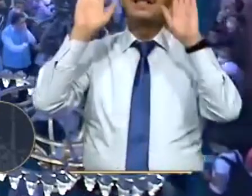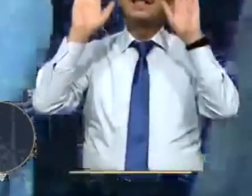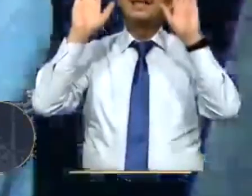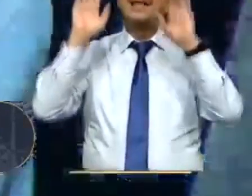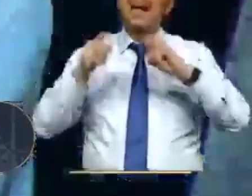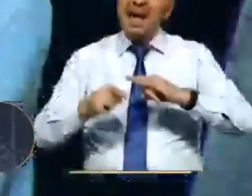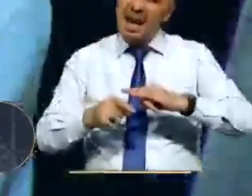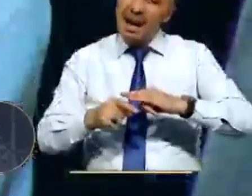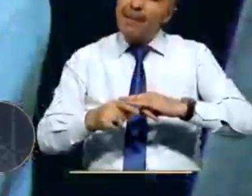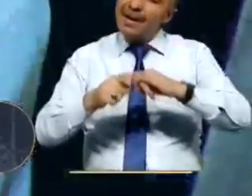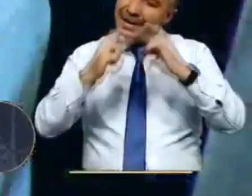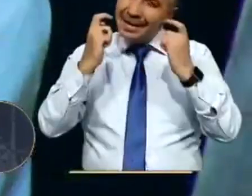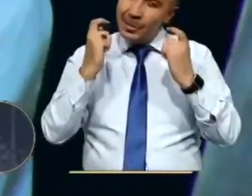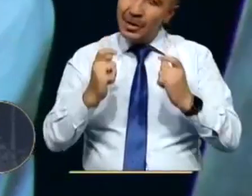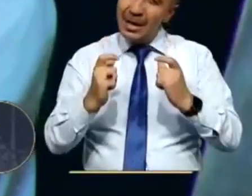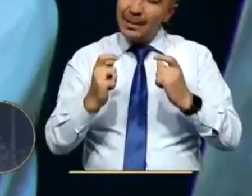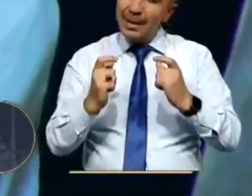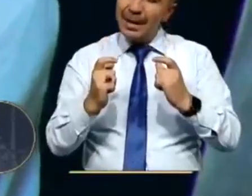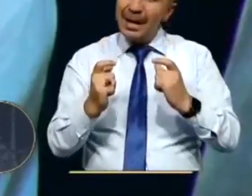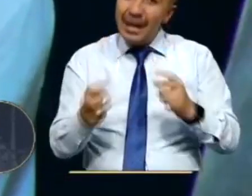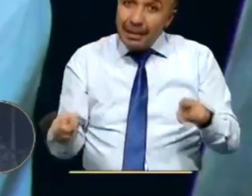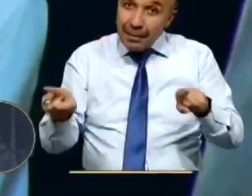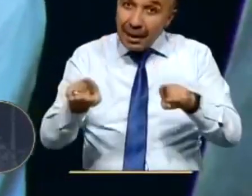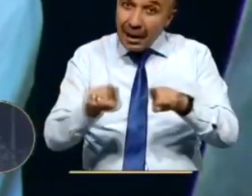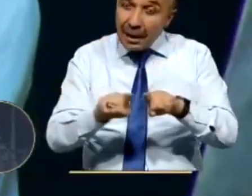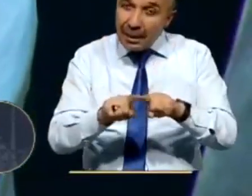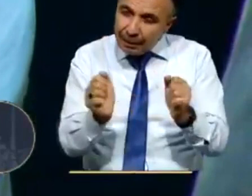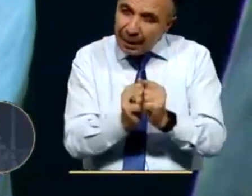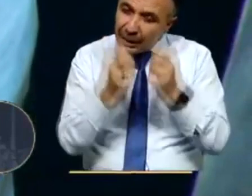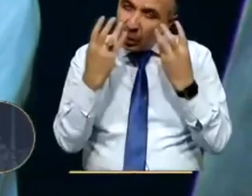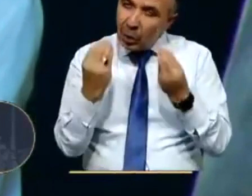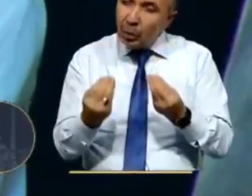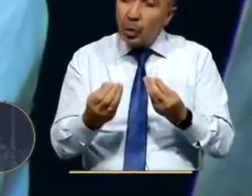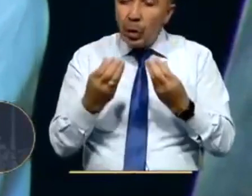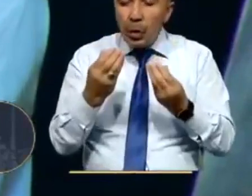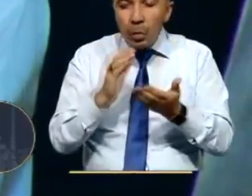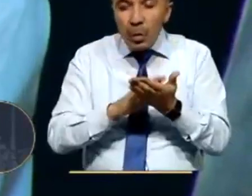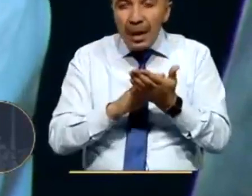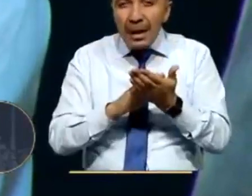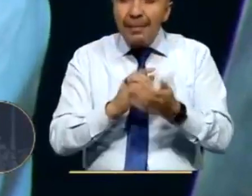Mekke-i Mükerreme'de bir araya geldiği mübarek bir zamandır.